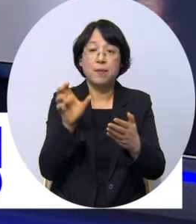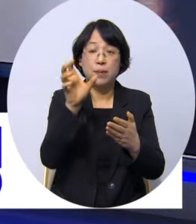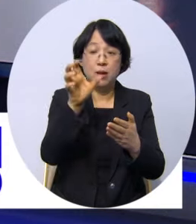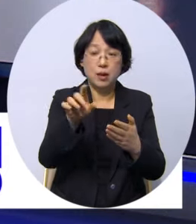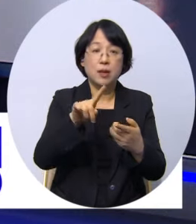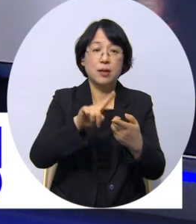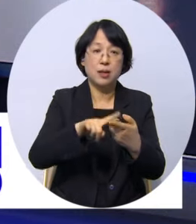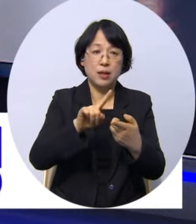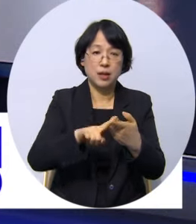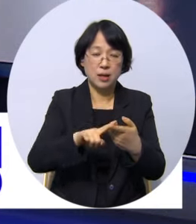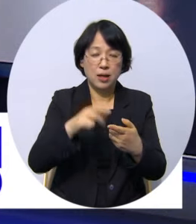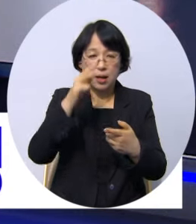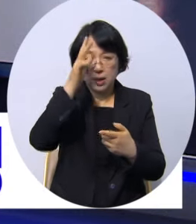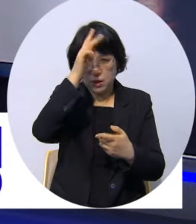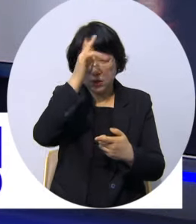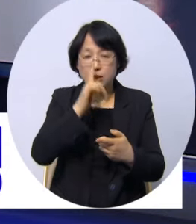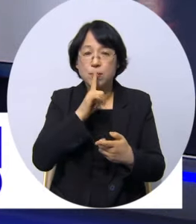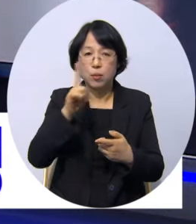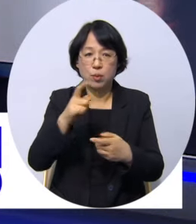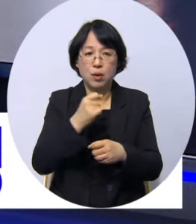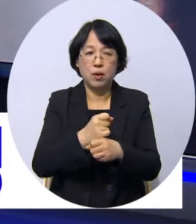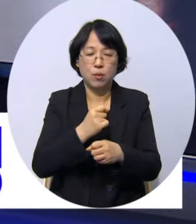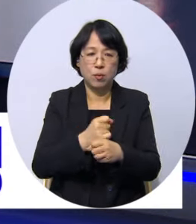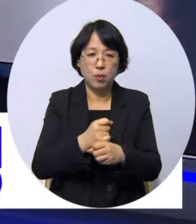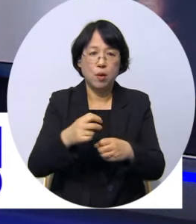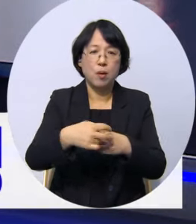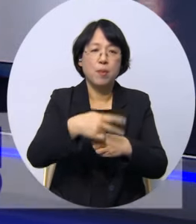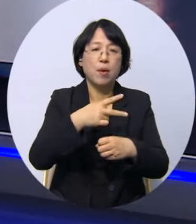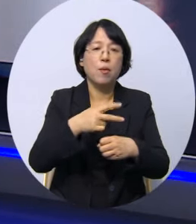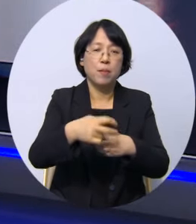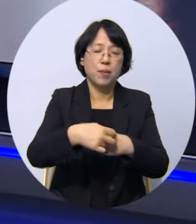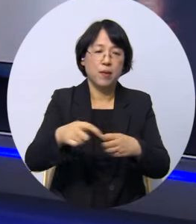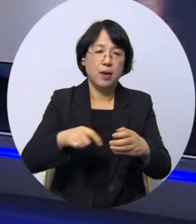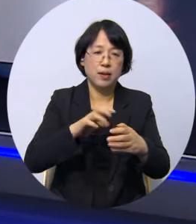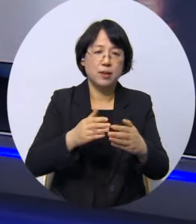안의 전공이 보호 센터를 운영하기로 했습니다 김경호